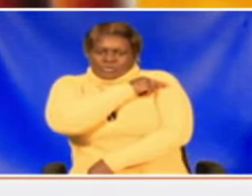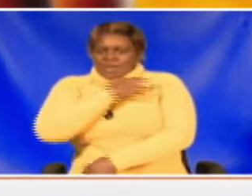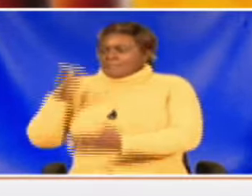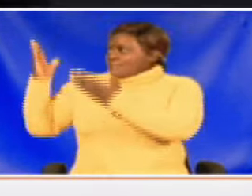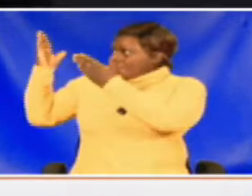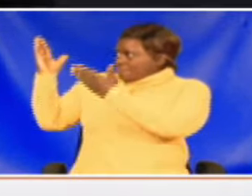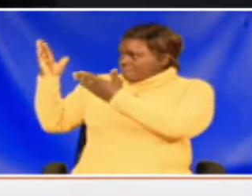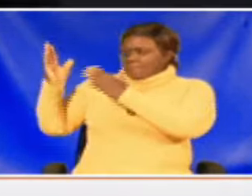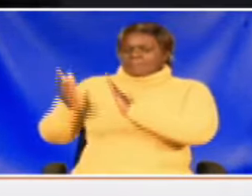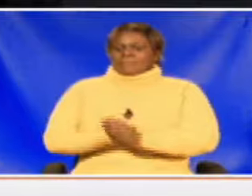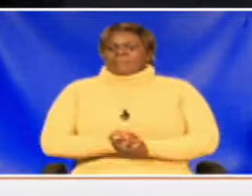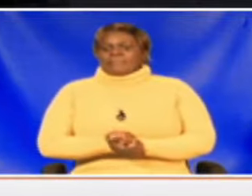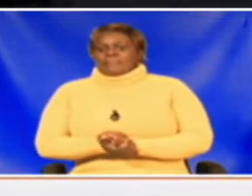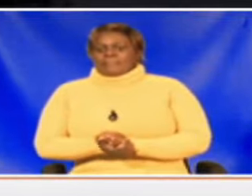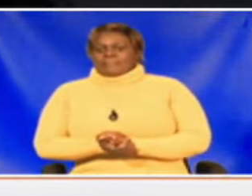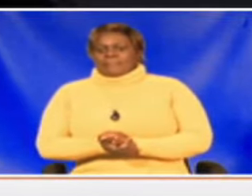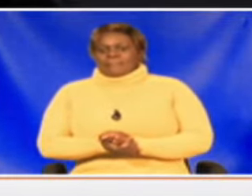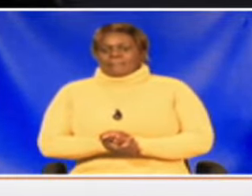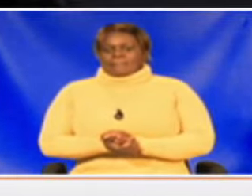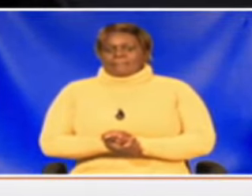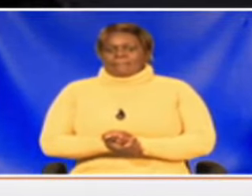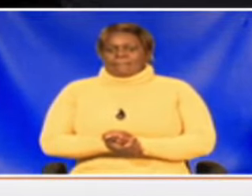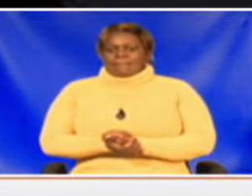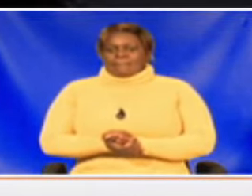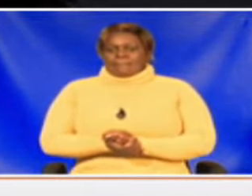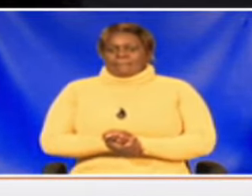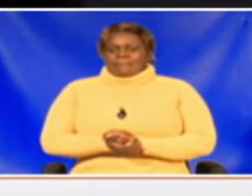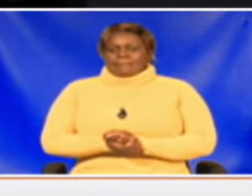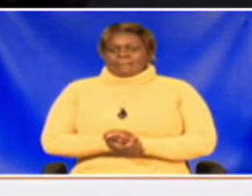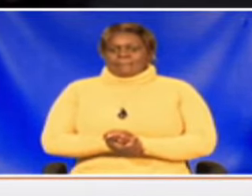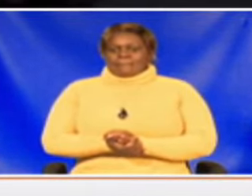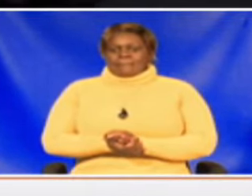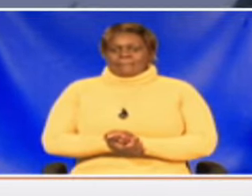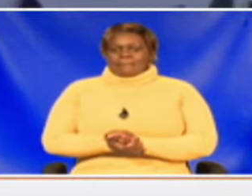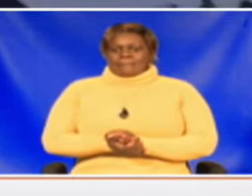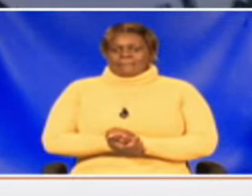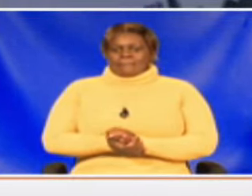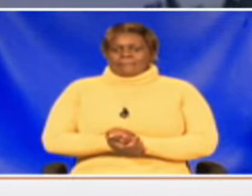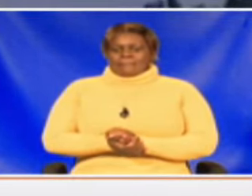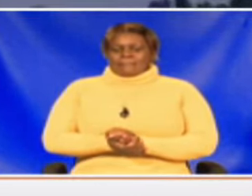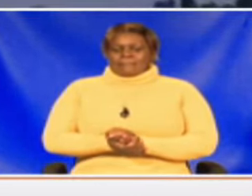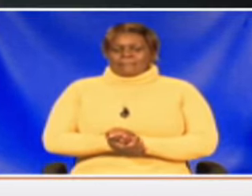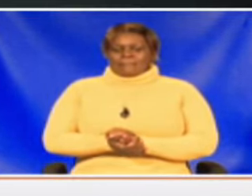wa Jamaika na mwanamuziki wa nyimbo za injili nchini Tanzania, Christina Shusho.